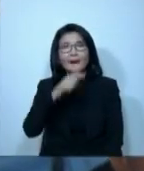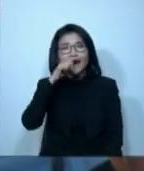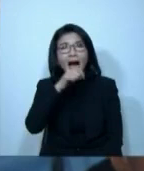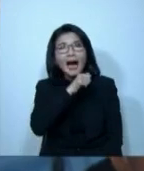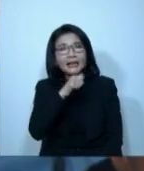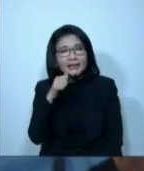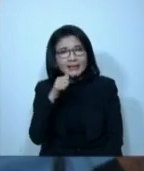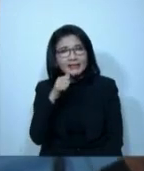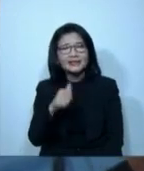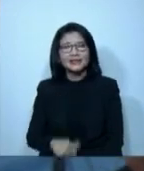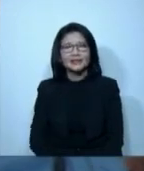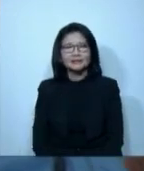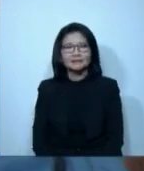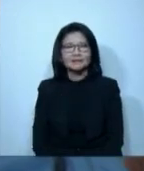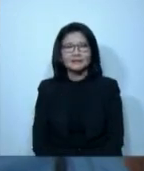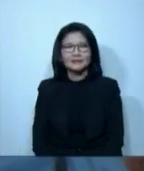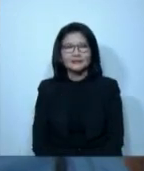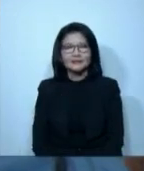memang